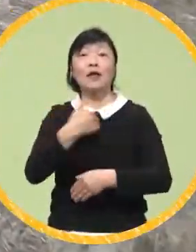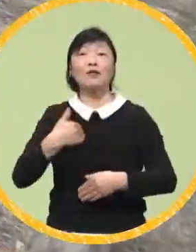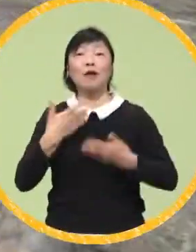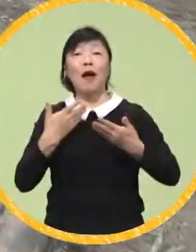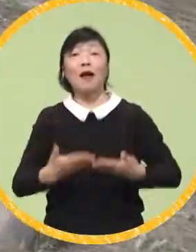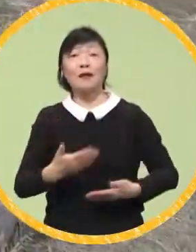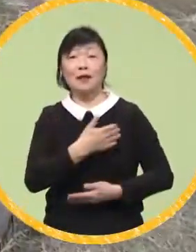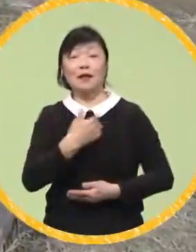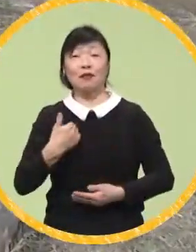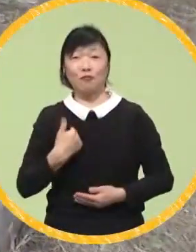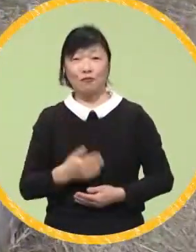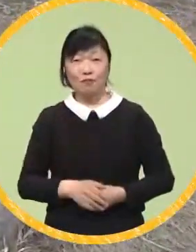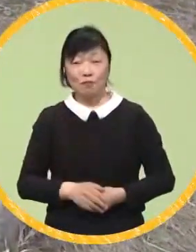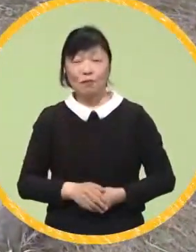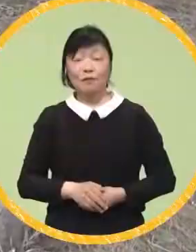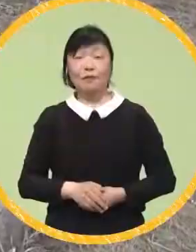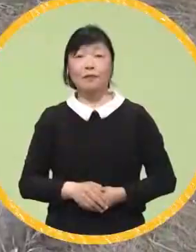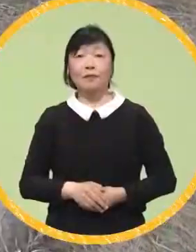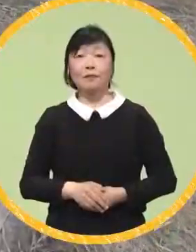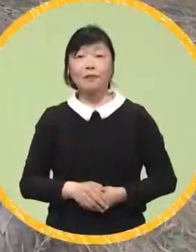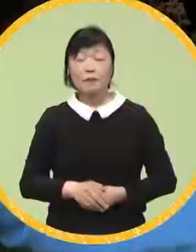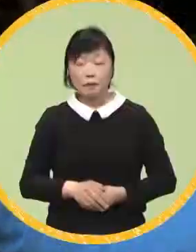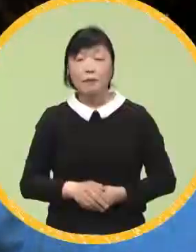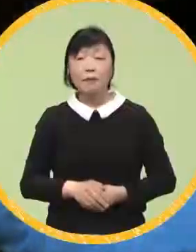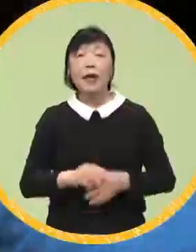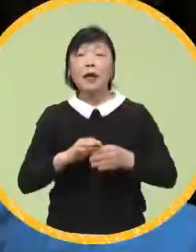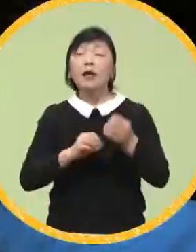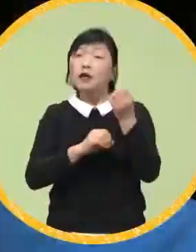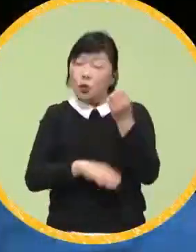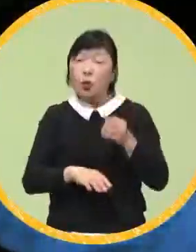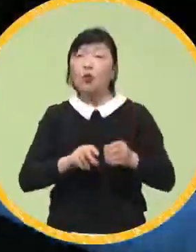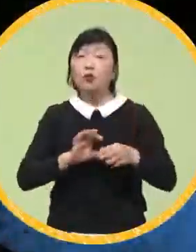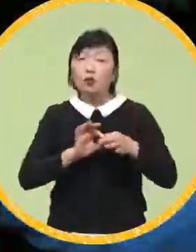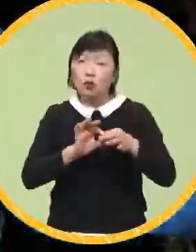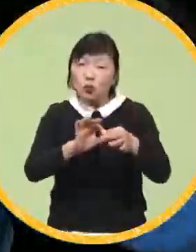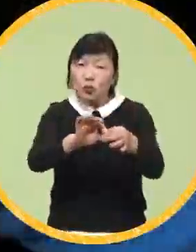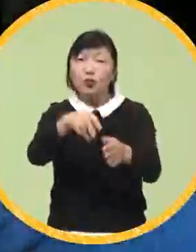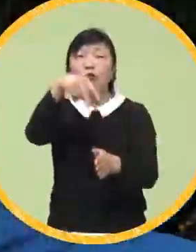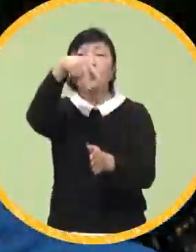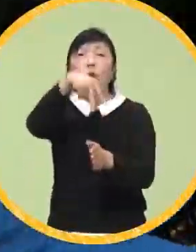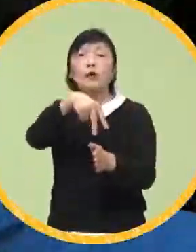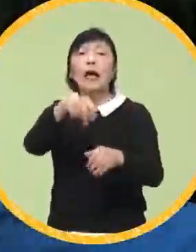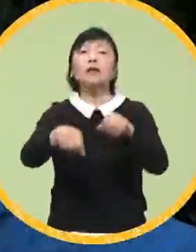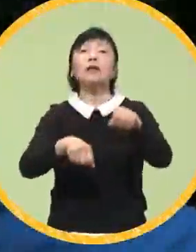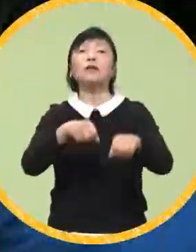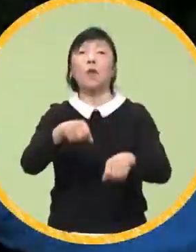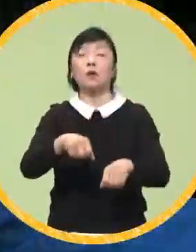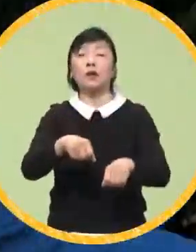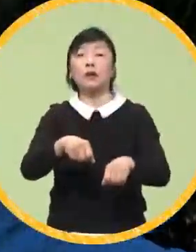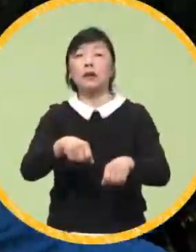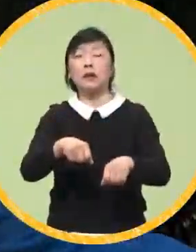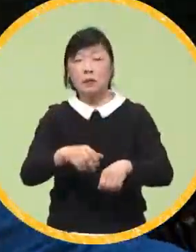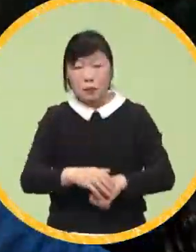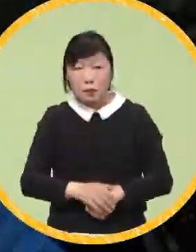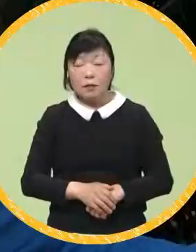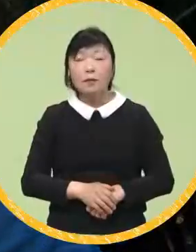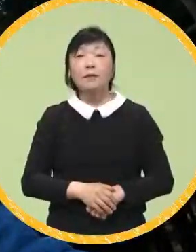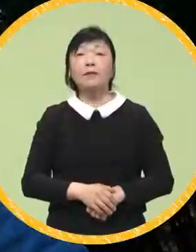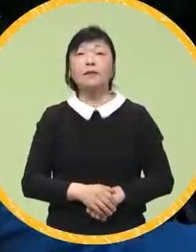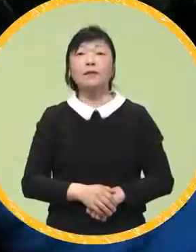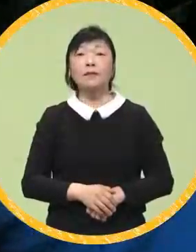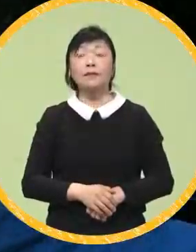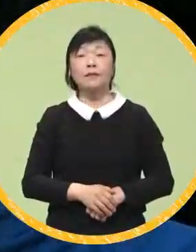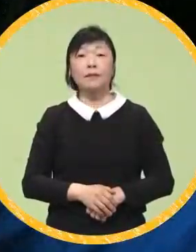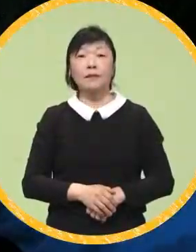エチなりできないからさーこれ基本的に自己8よりですからねはーい目から鱗だったらそうでしょ館にしてっていうね